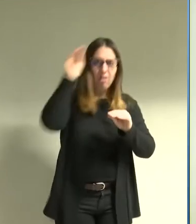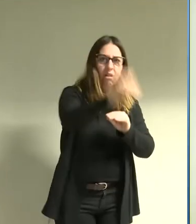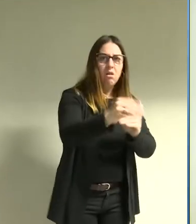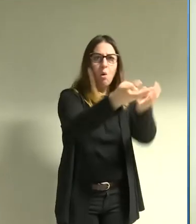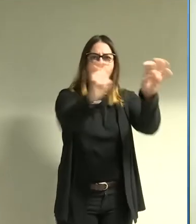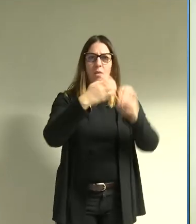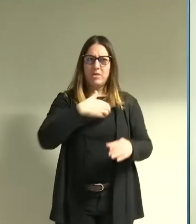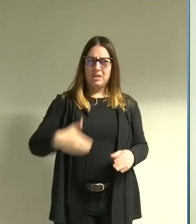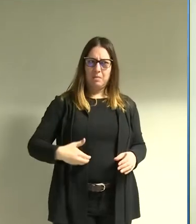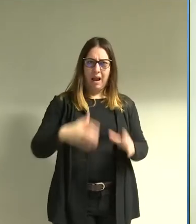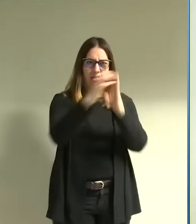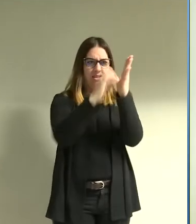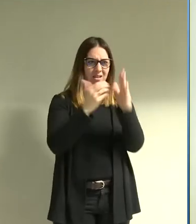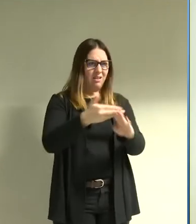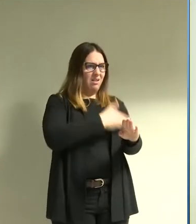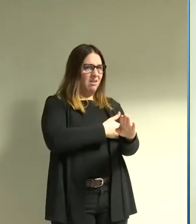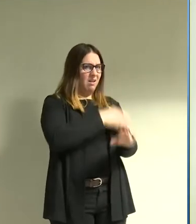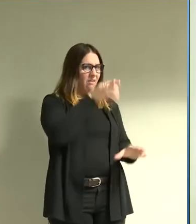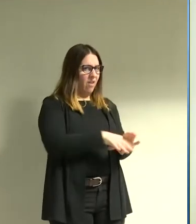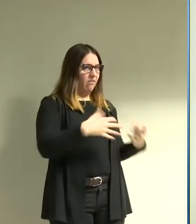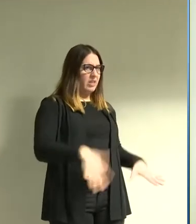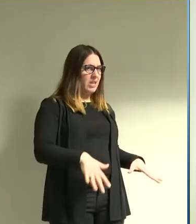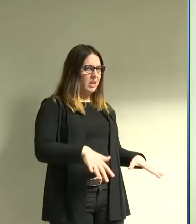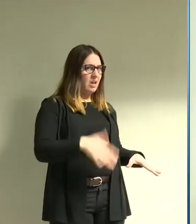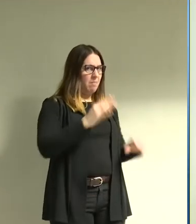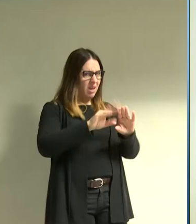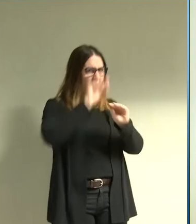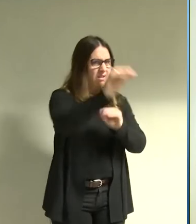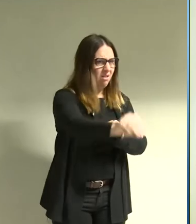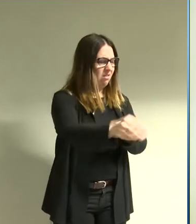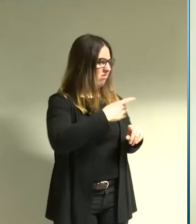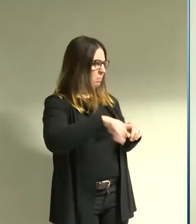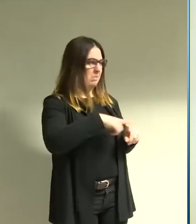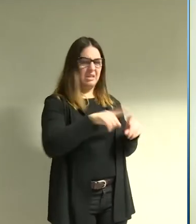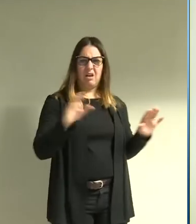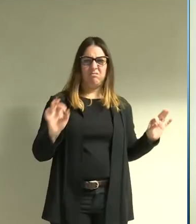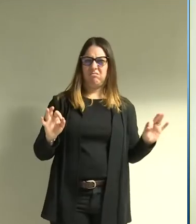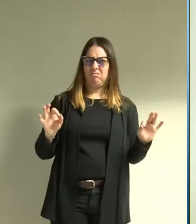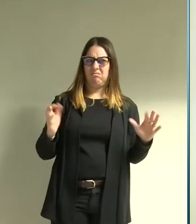les délibérations d'avant qui auront déjà été votée ça me paraît un peu bizarre quoi